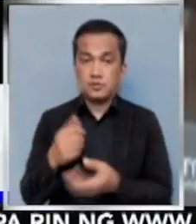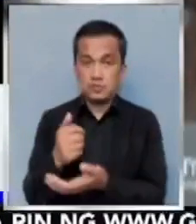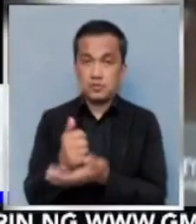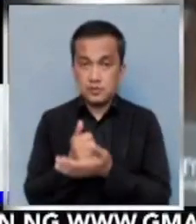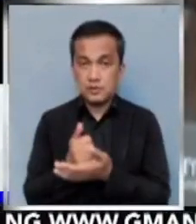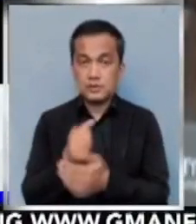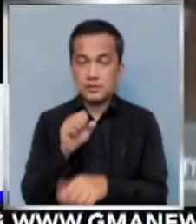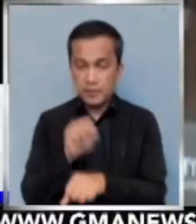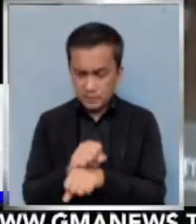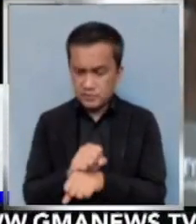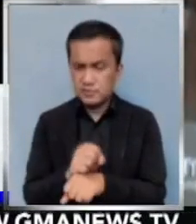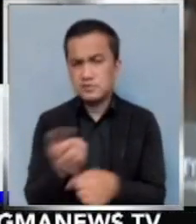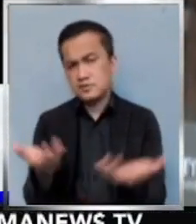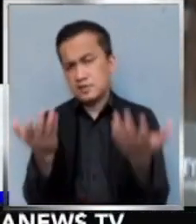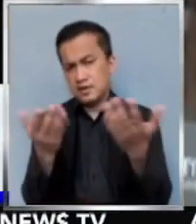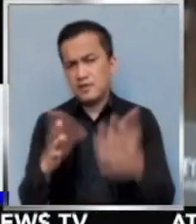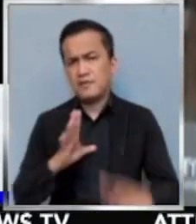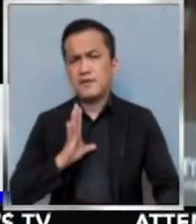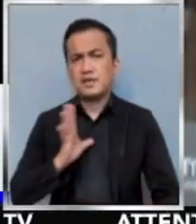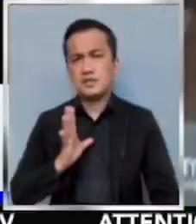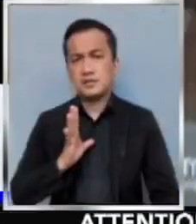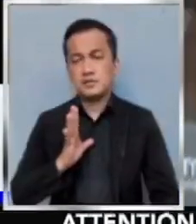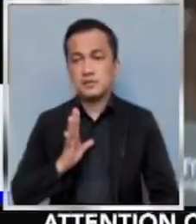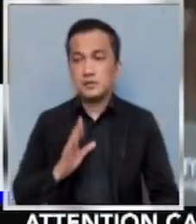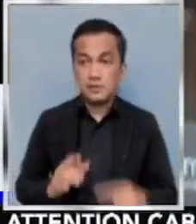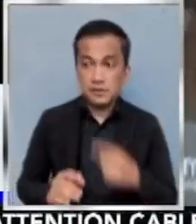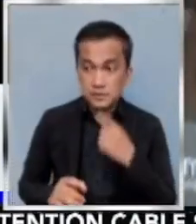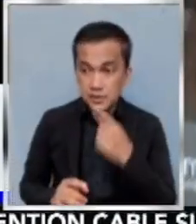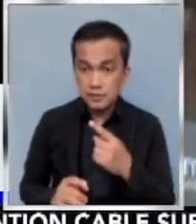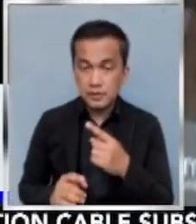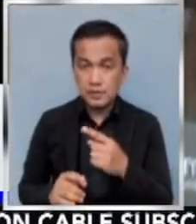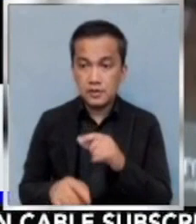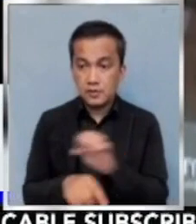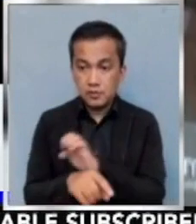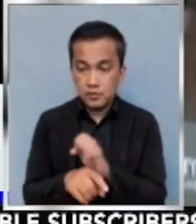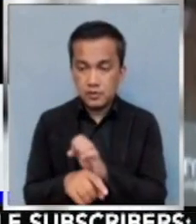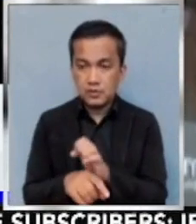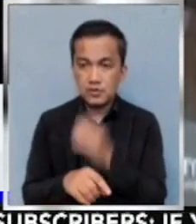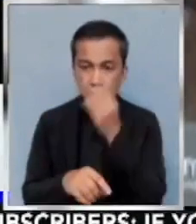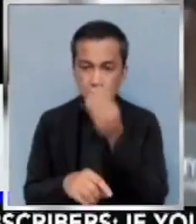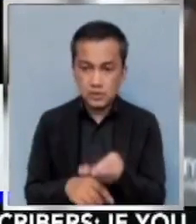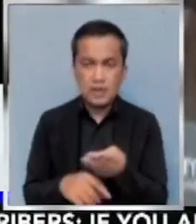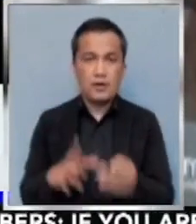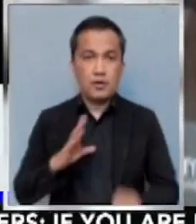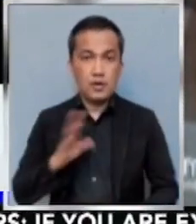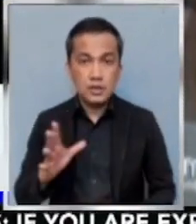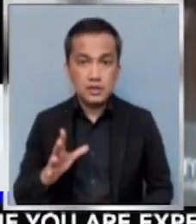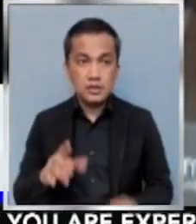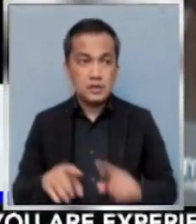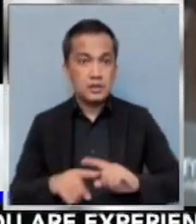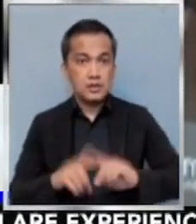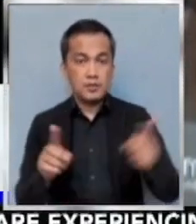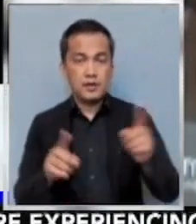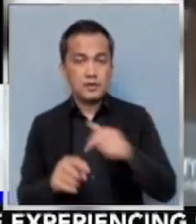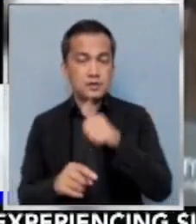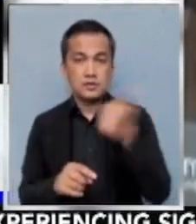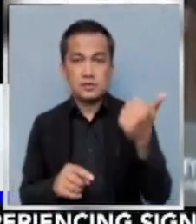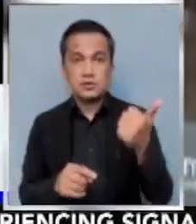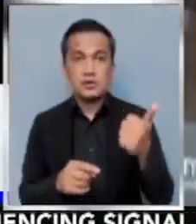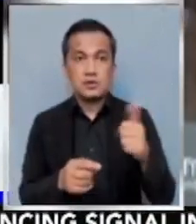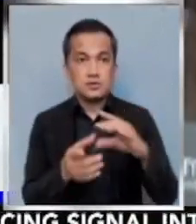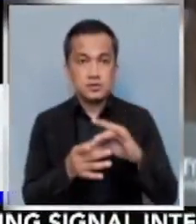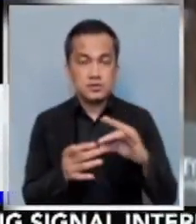Kaya okay lang. Pero sabi ko nga, employees namin konti lang, kaya okay lang. Iba naman yung story kapag you have